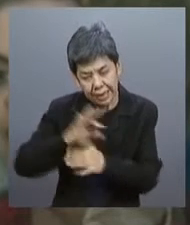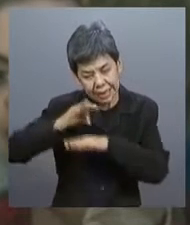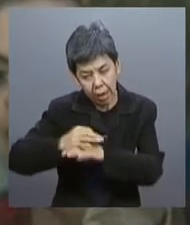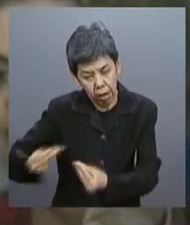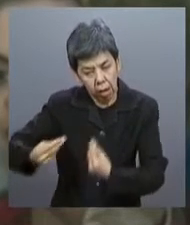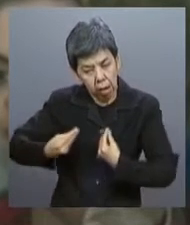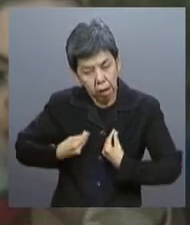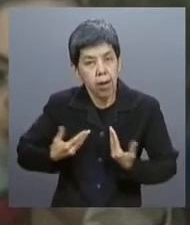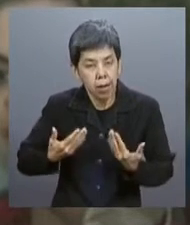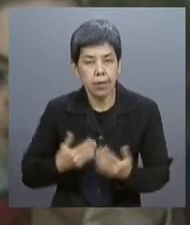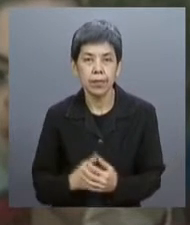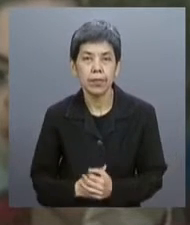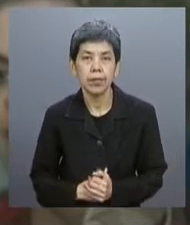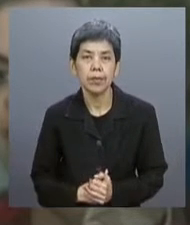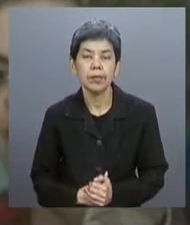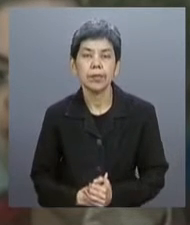ป